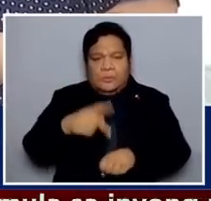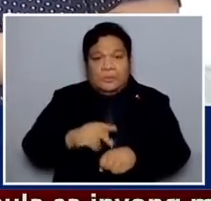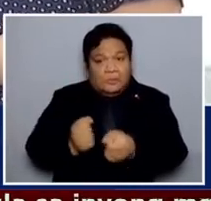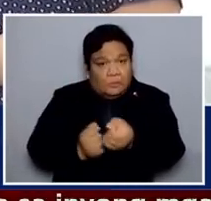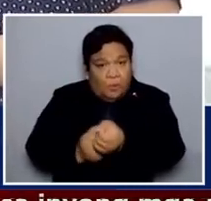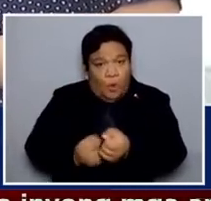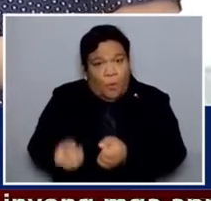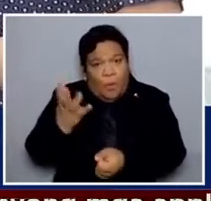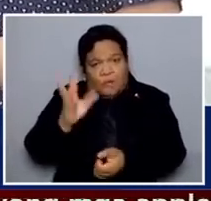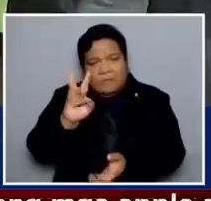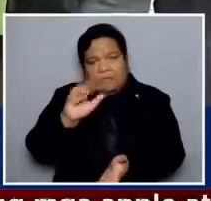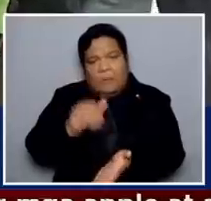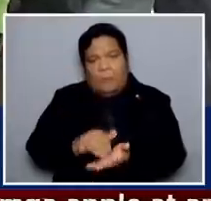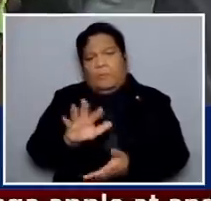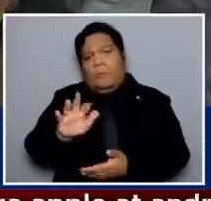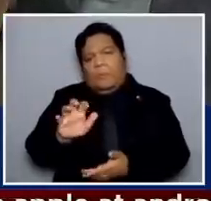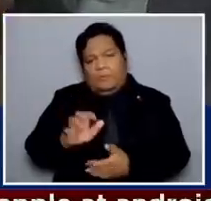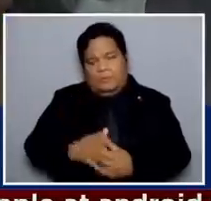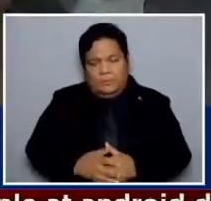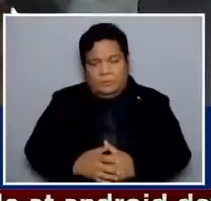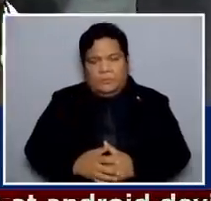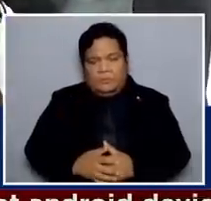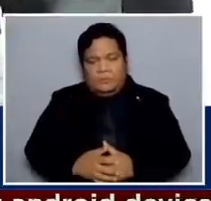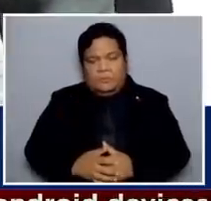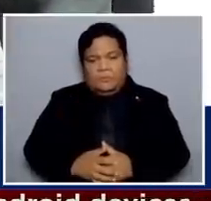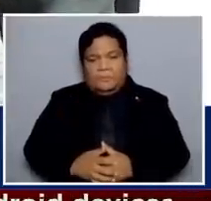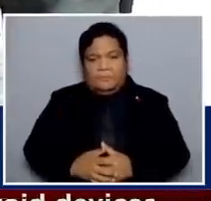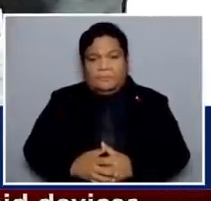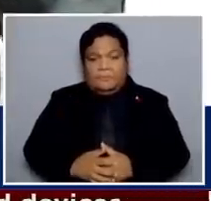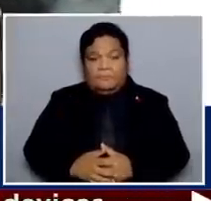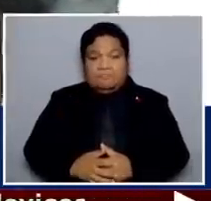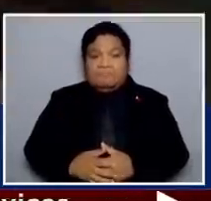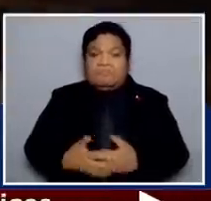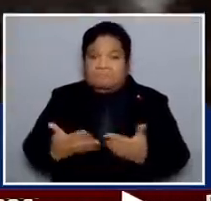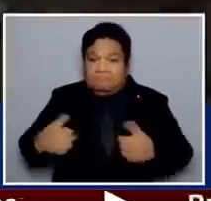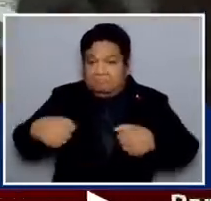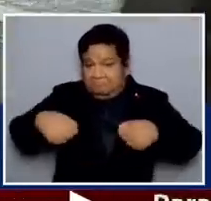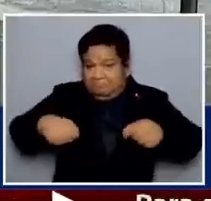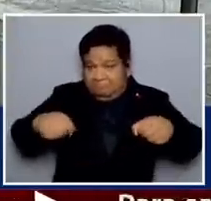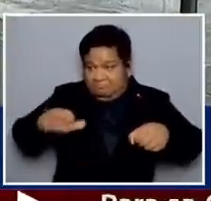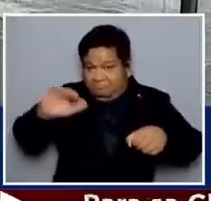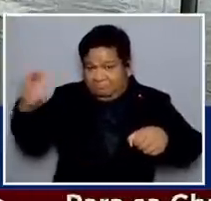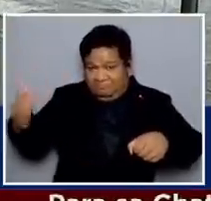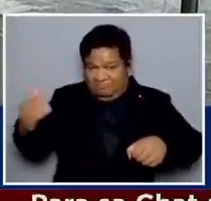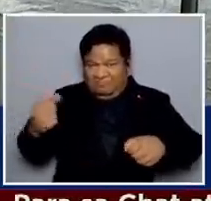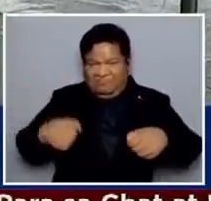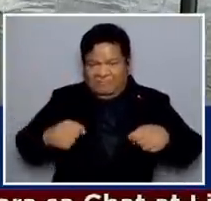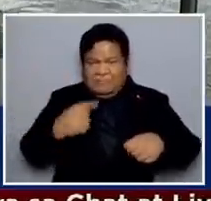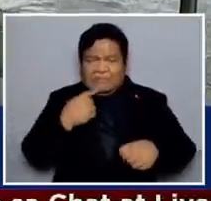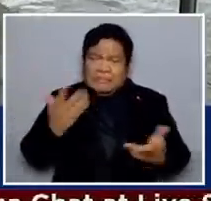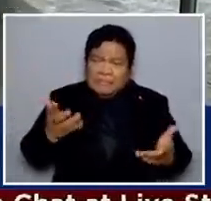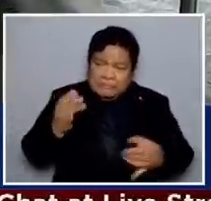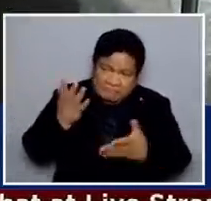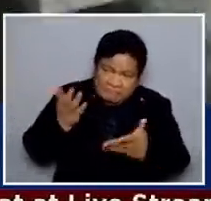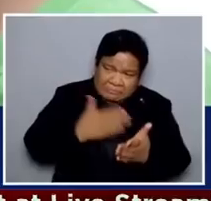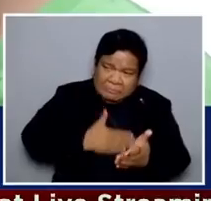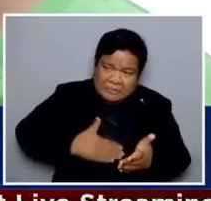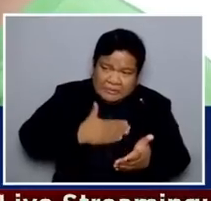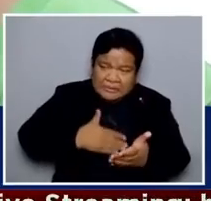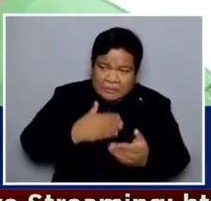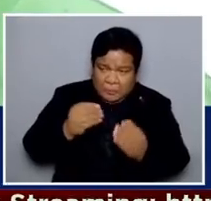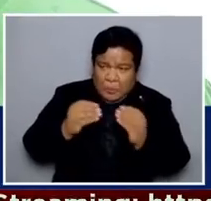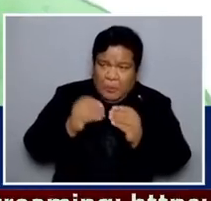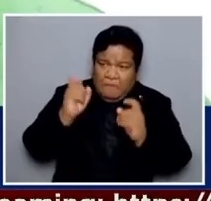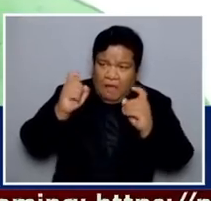pesos na ayuda. Kaya todo apila ang mga tricycle drivers na bilisan naman ang pamimigay ng tulong.